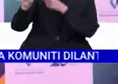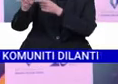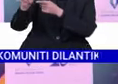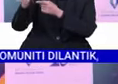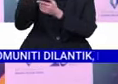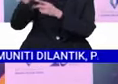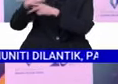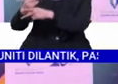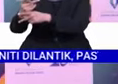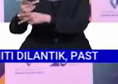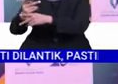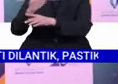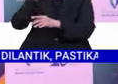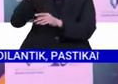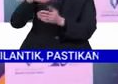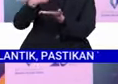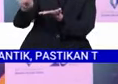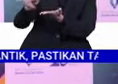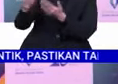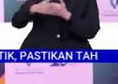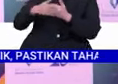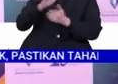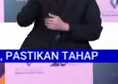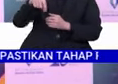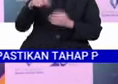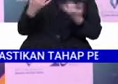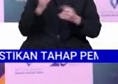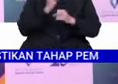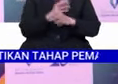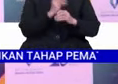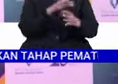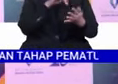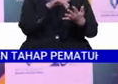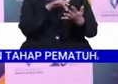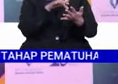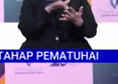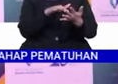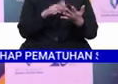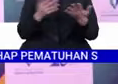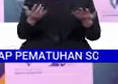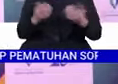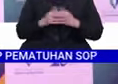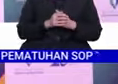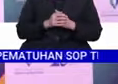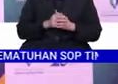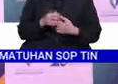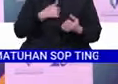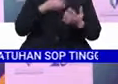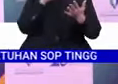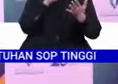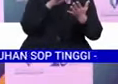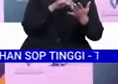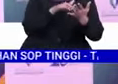tak perlu bayar balik So I study hard do not leave